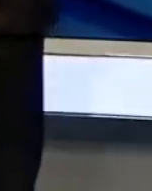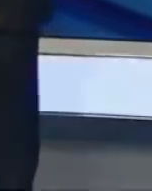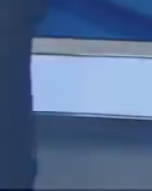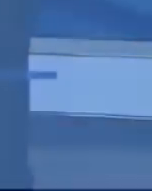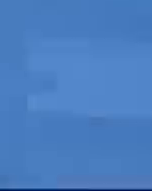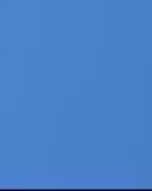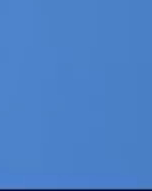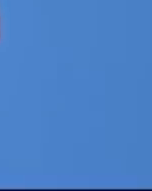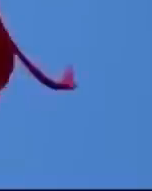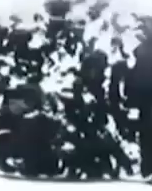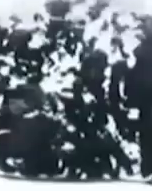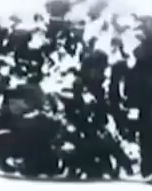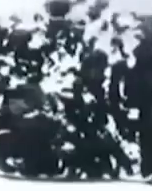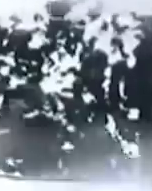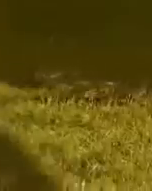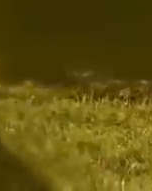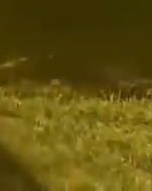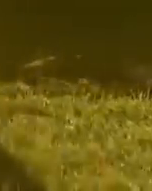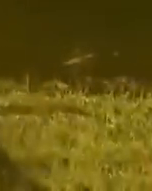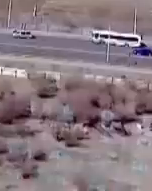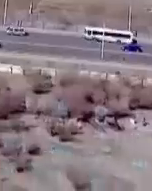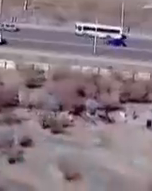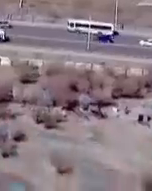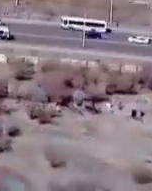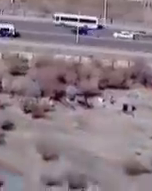танилцуулъя. За